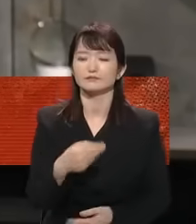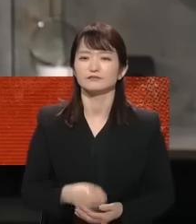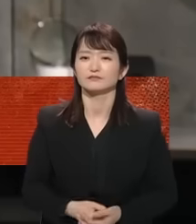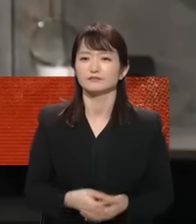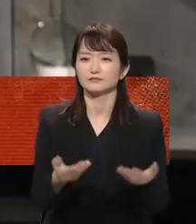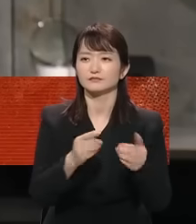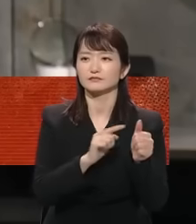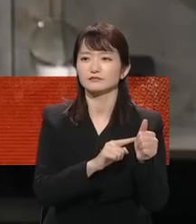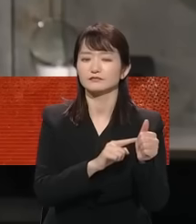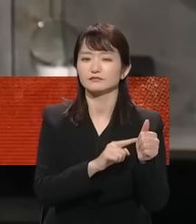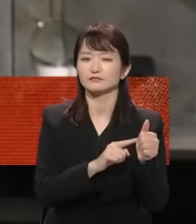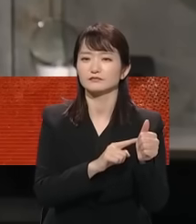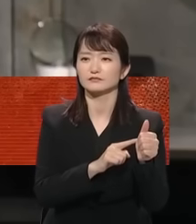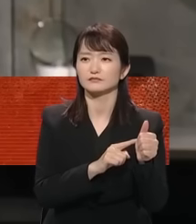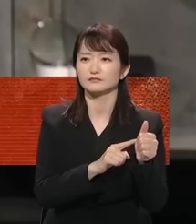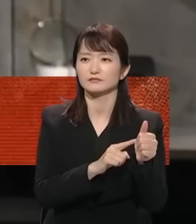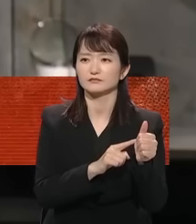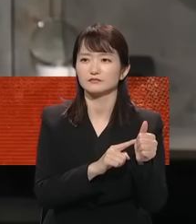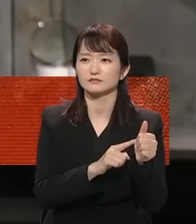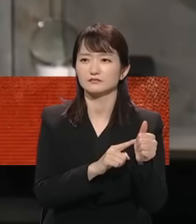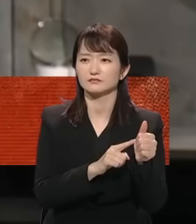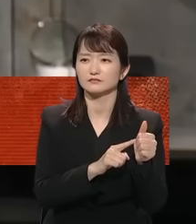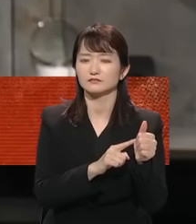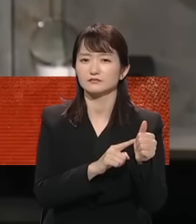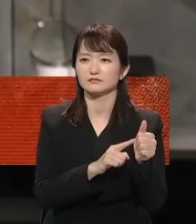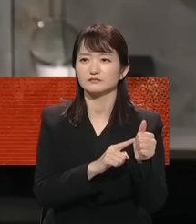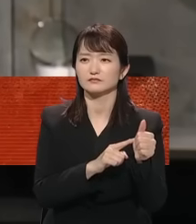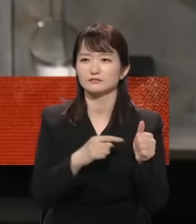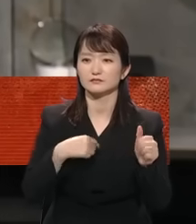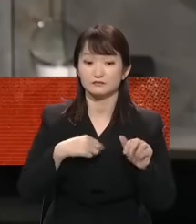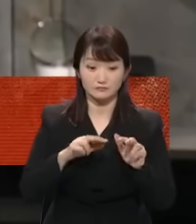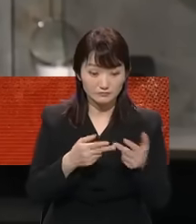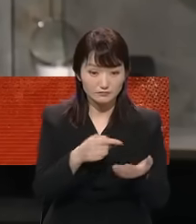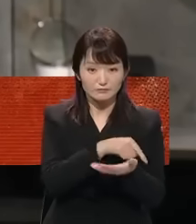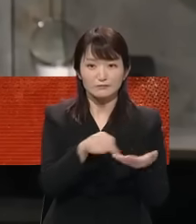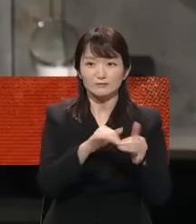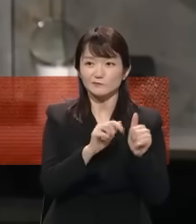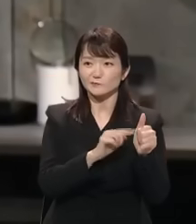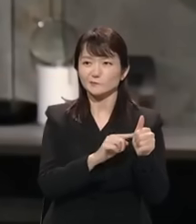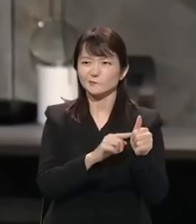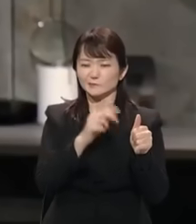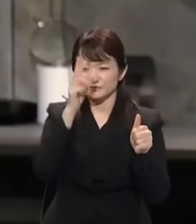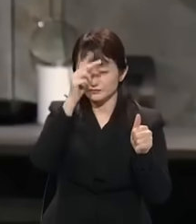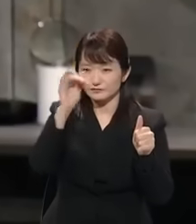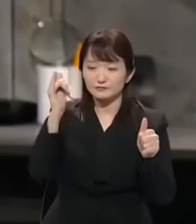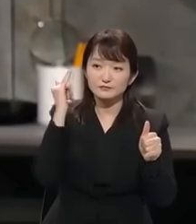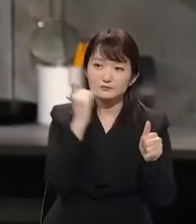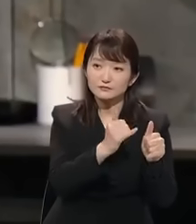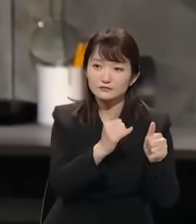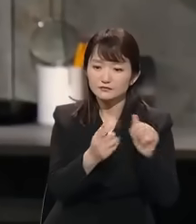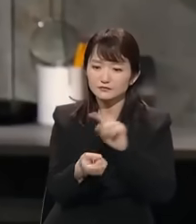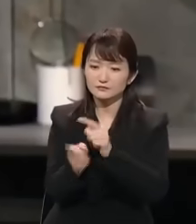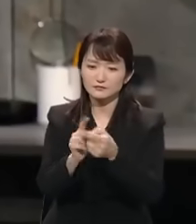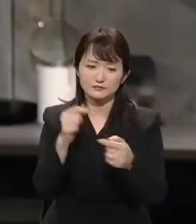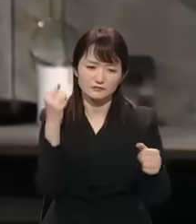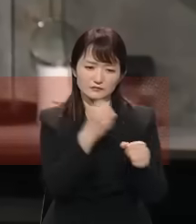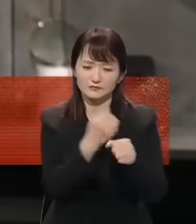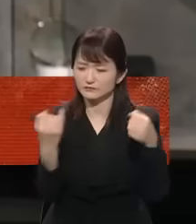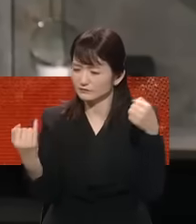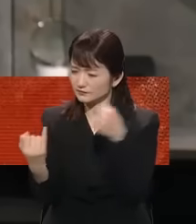영원 분이 좀 이게 이해를 못 하고 계신 부분이 본인이 피해자아요 근데 경찰 연락이 온게 쌍 폭행으로 입을